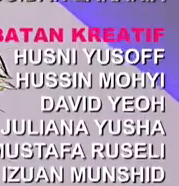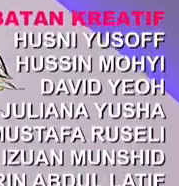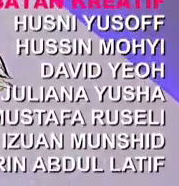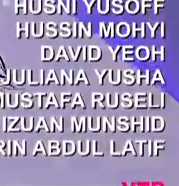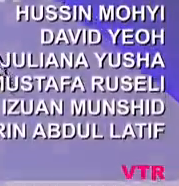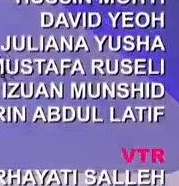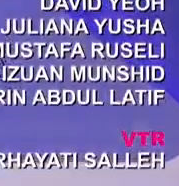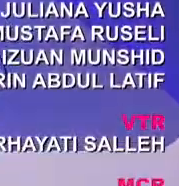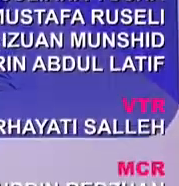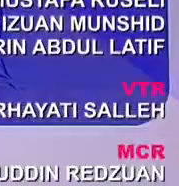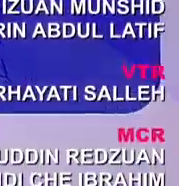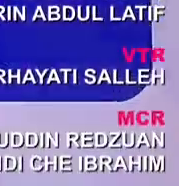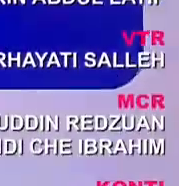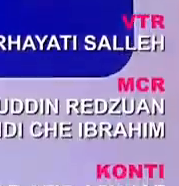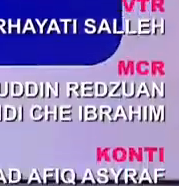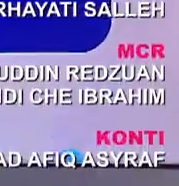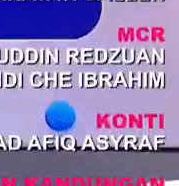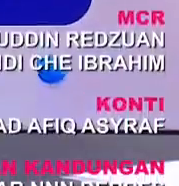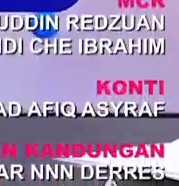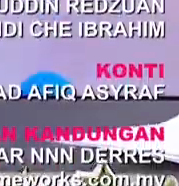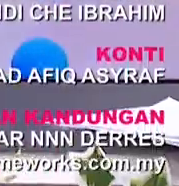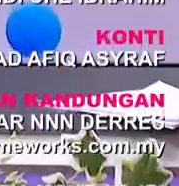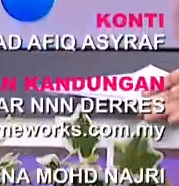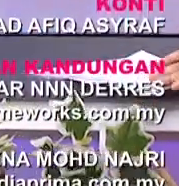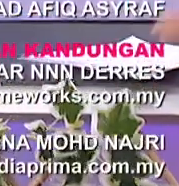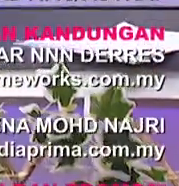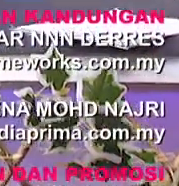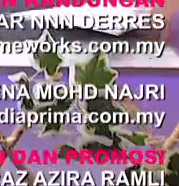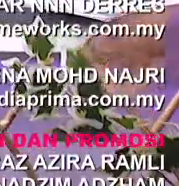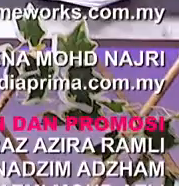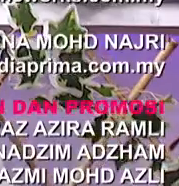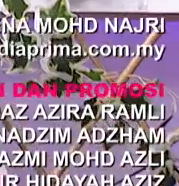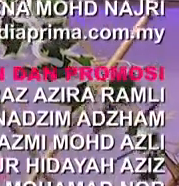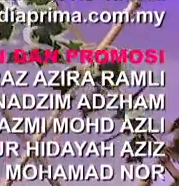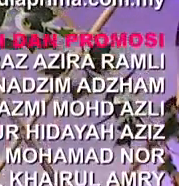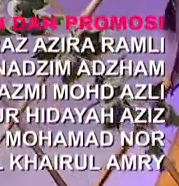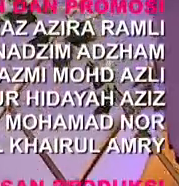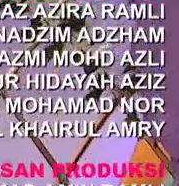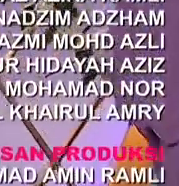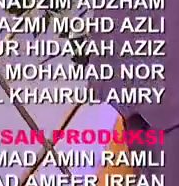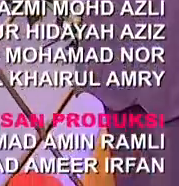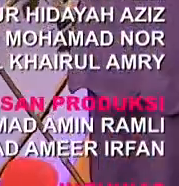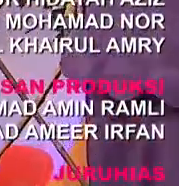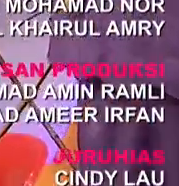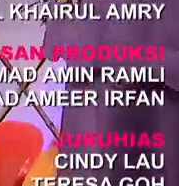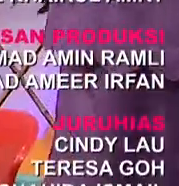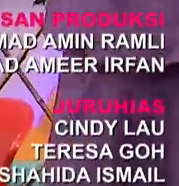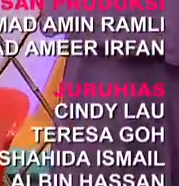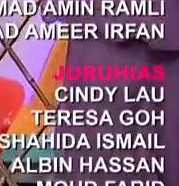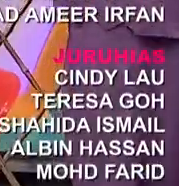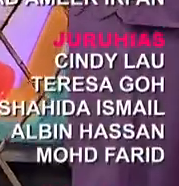ruang atas bawah belakang depan depan luar dan